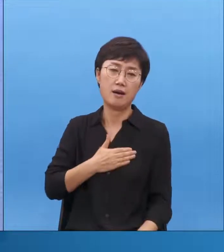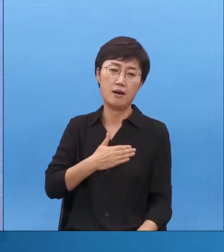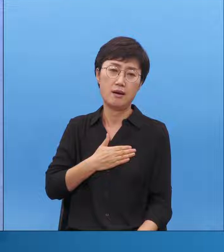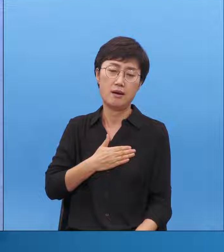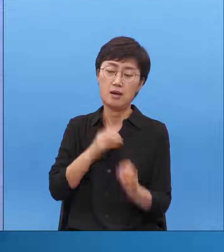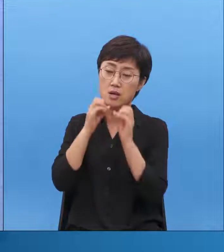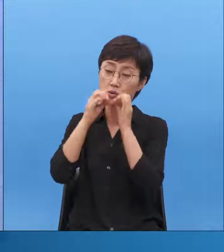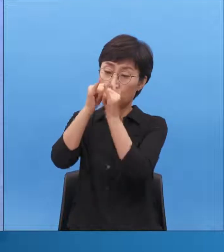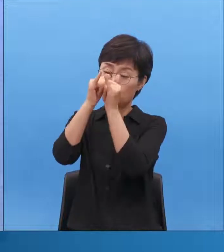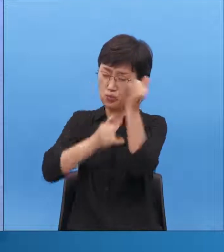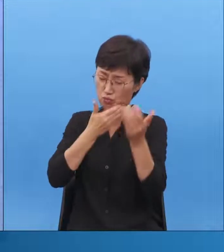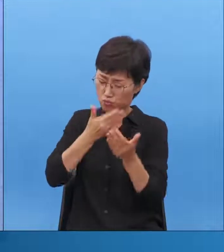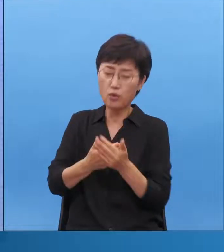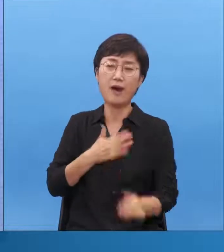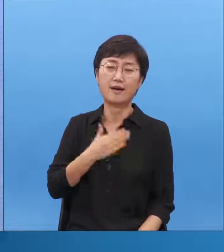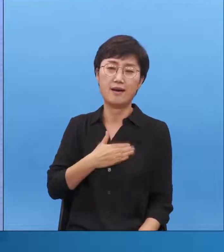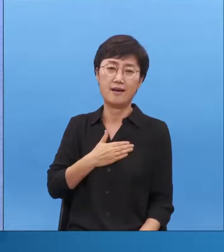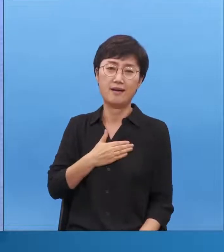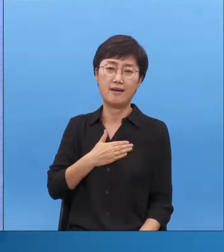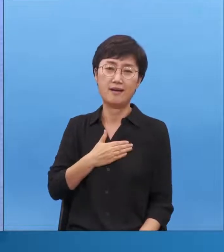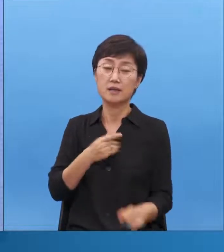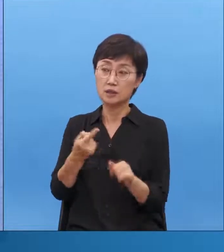of the evangelism movement. 여기서